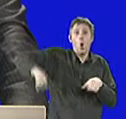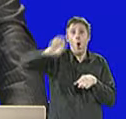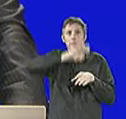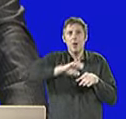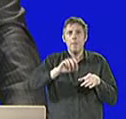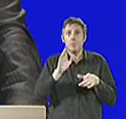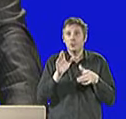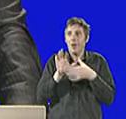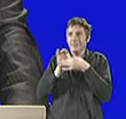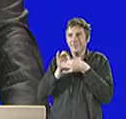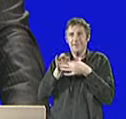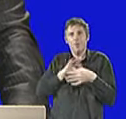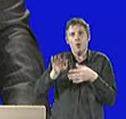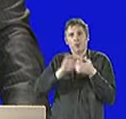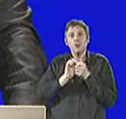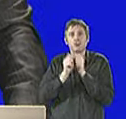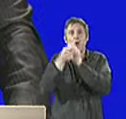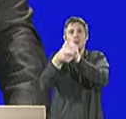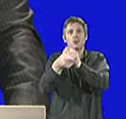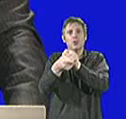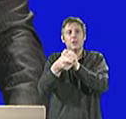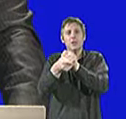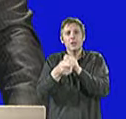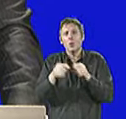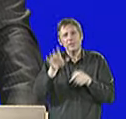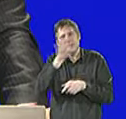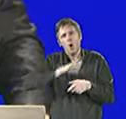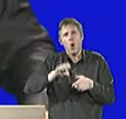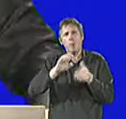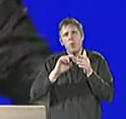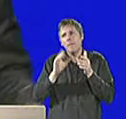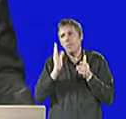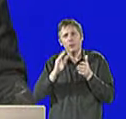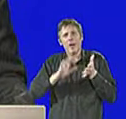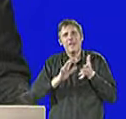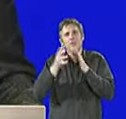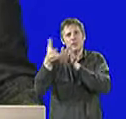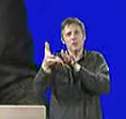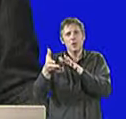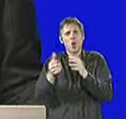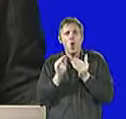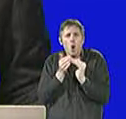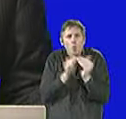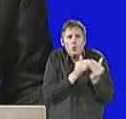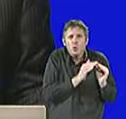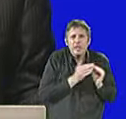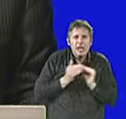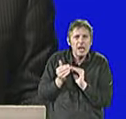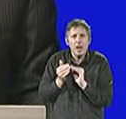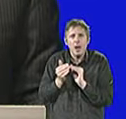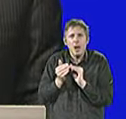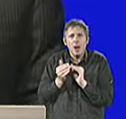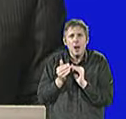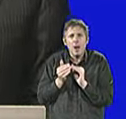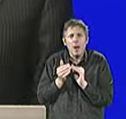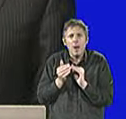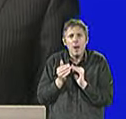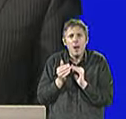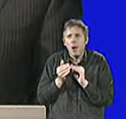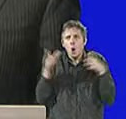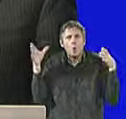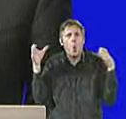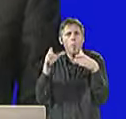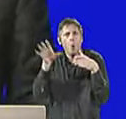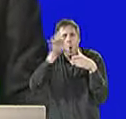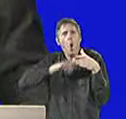tellement besoin, mais qui doit évoluer, parce que la préférence communautaire n'est pas un gros mot, parce que les règles de